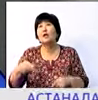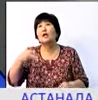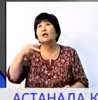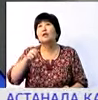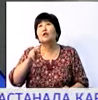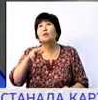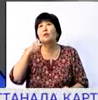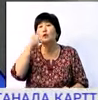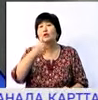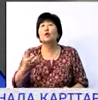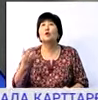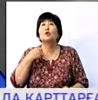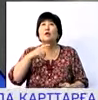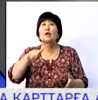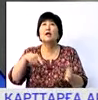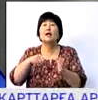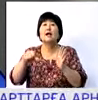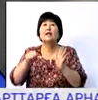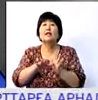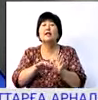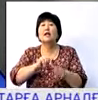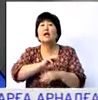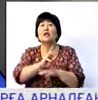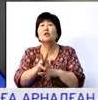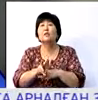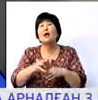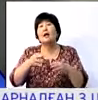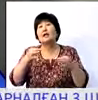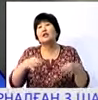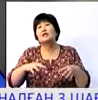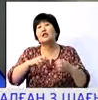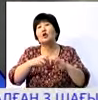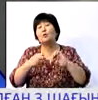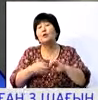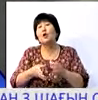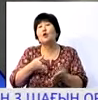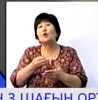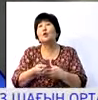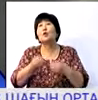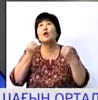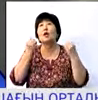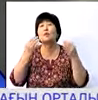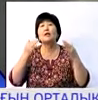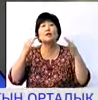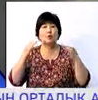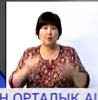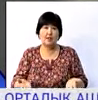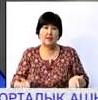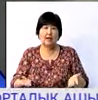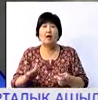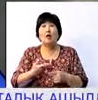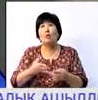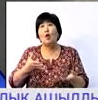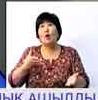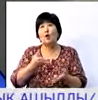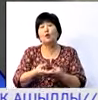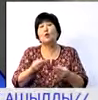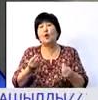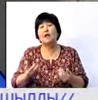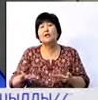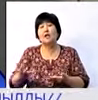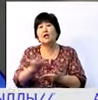жылы біз Қызылорда қаласында энергиямен жабдықтаудағы кездескен проблемамыз төлем мәдениетіміздің төмендігі. Мына бізде төлем қаражатын